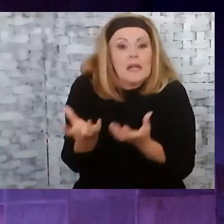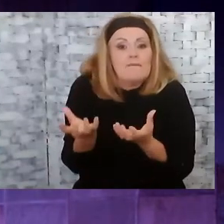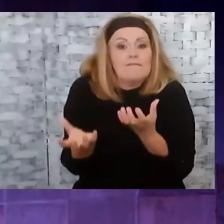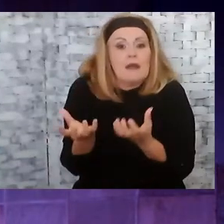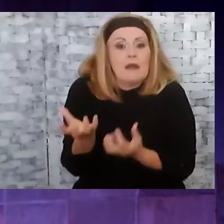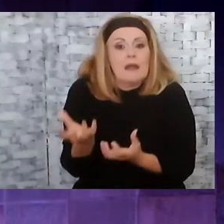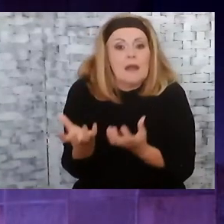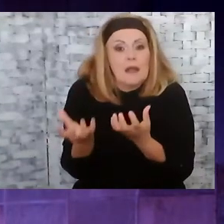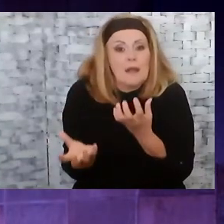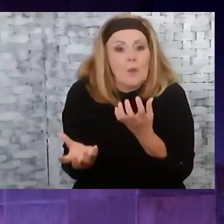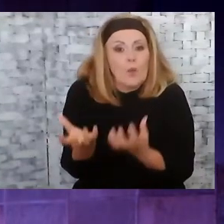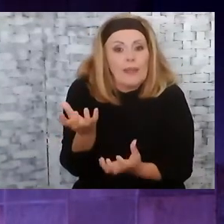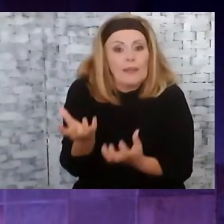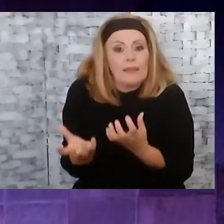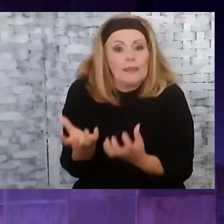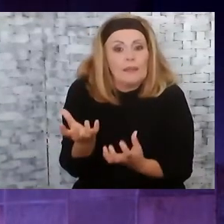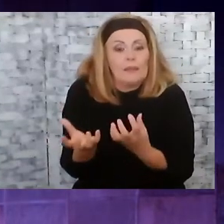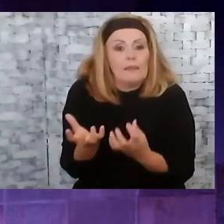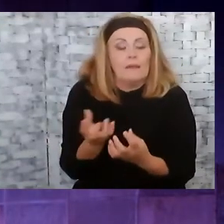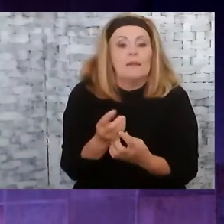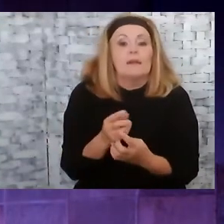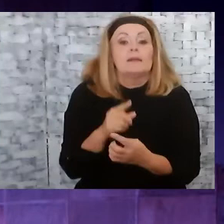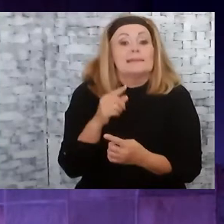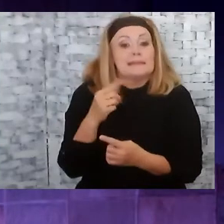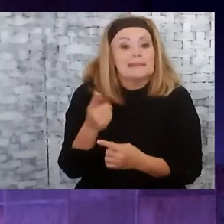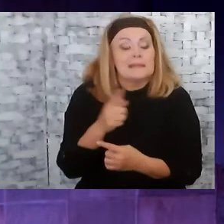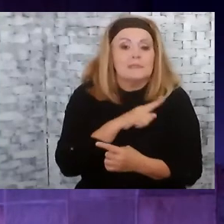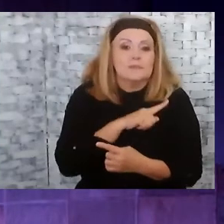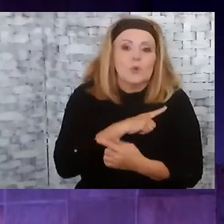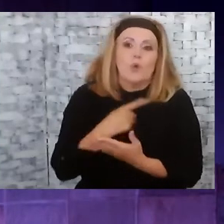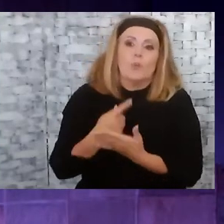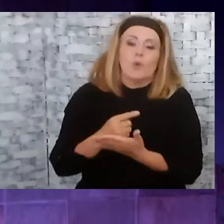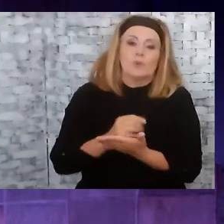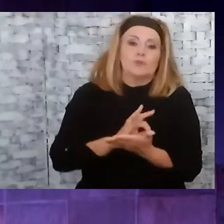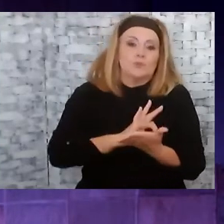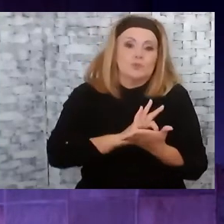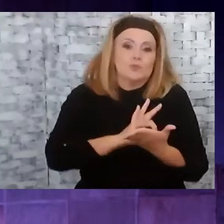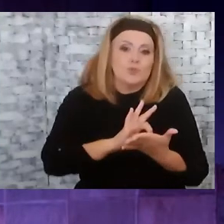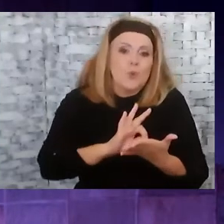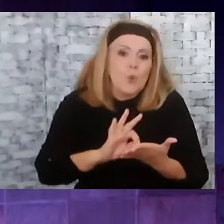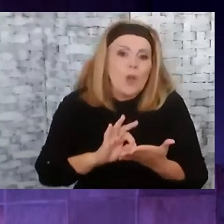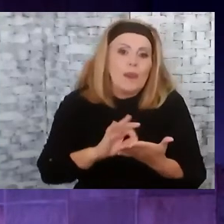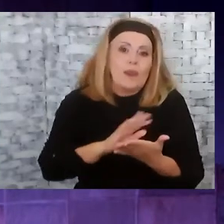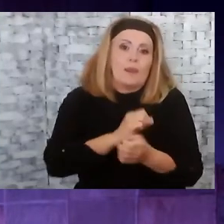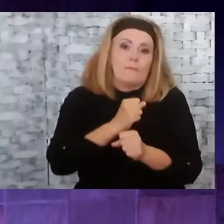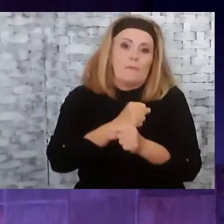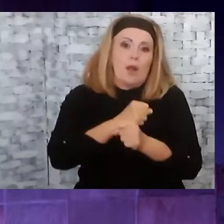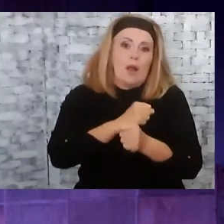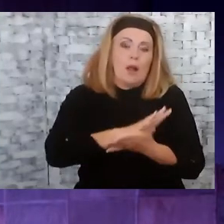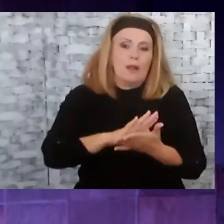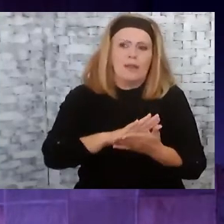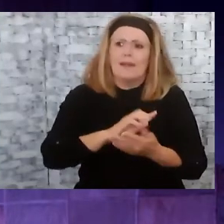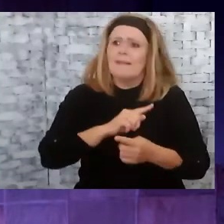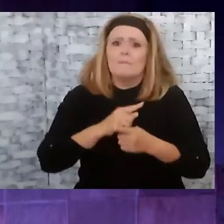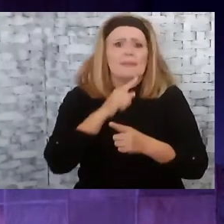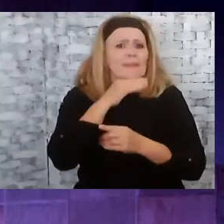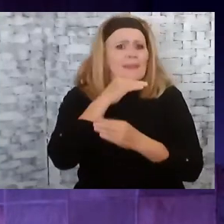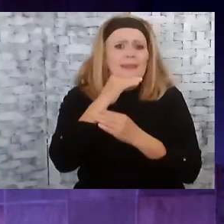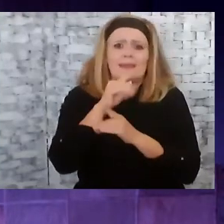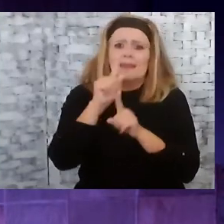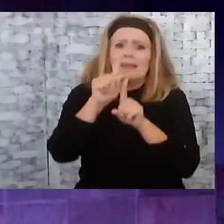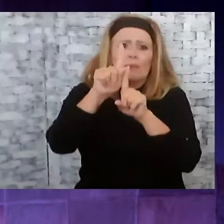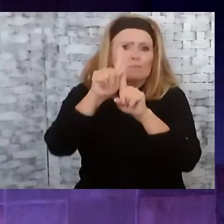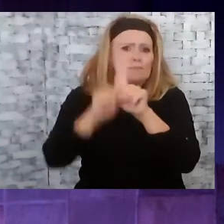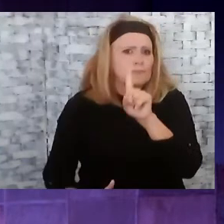lewe. En daarom is daar 'n suiweringsproses. Dis nie 'n diskwalifiseer nie, dis nie 'n dop nie, dis